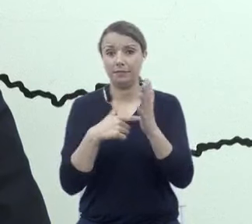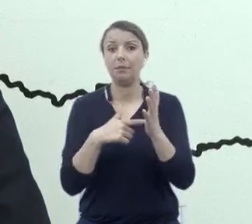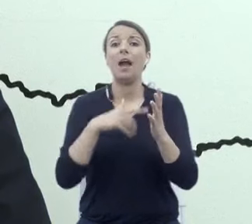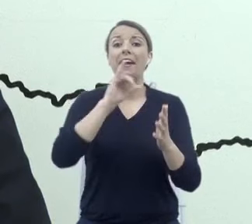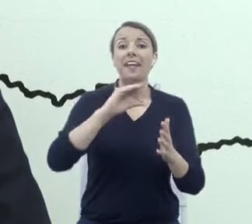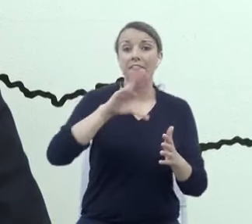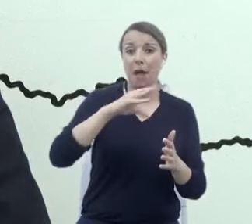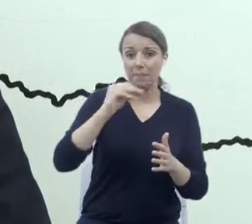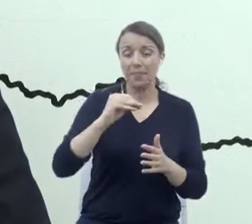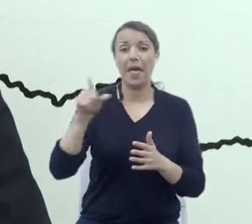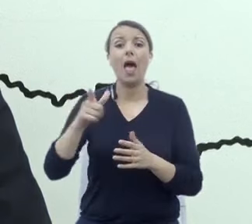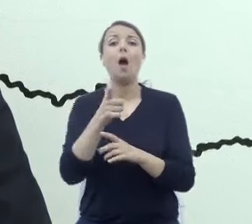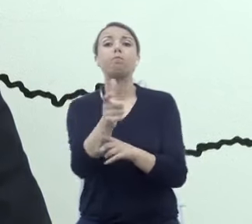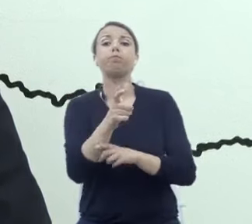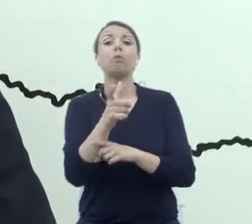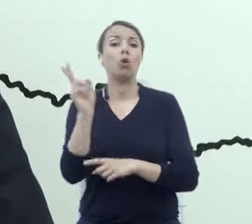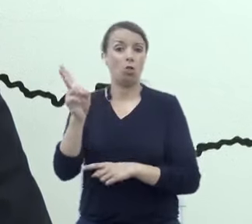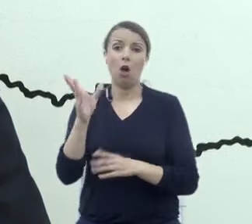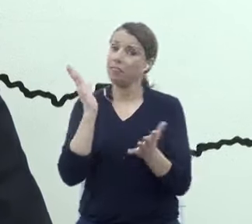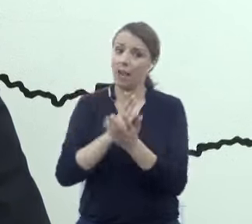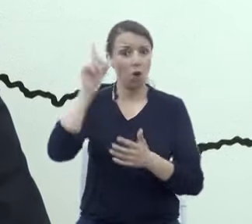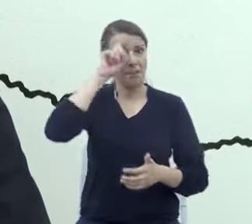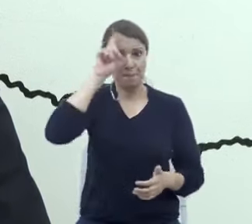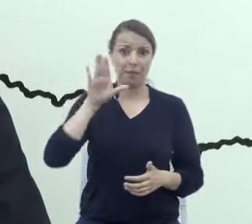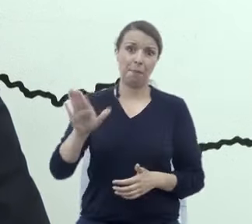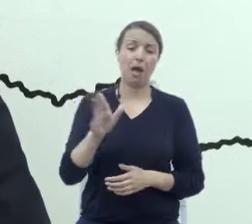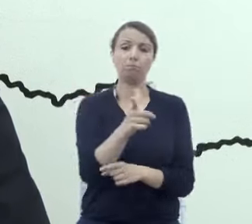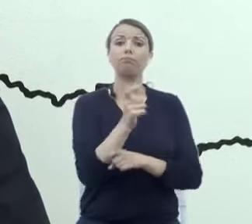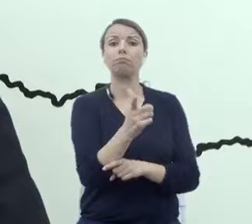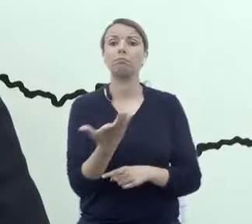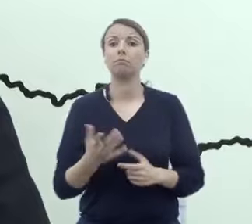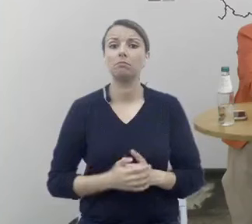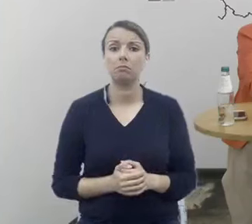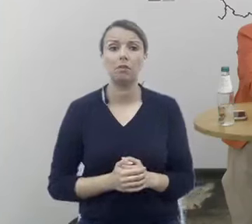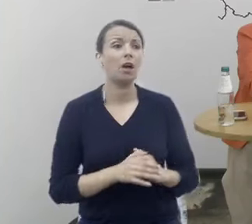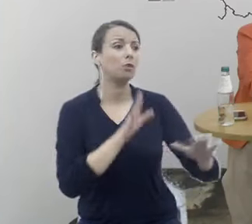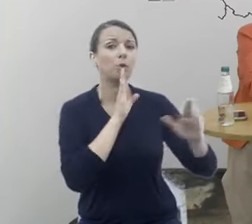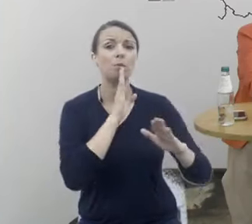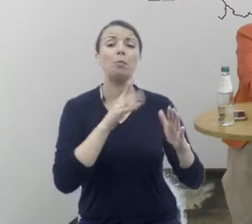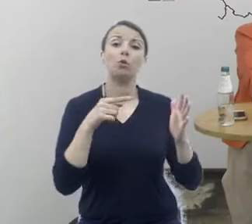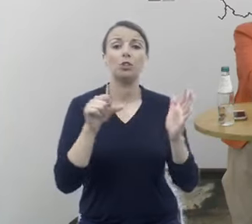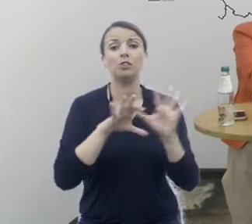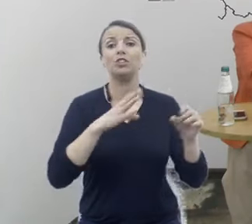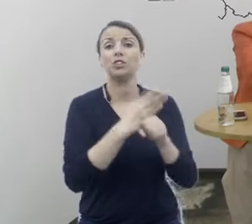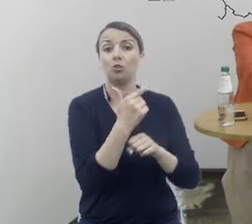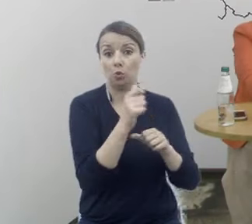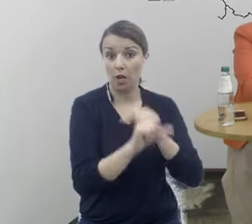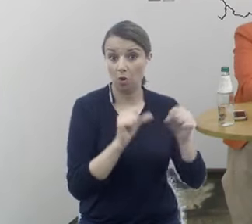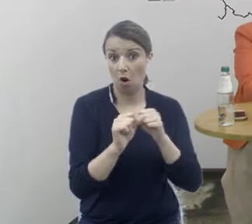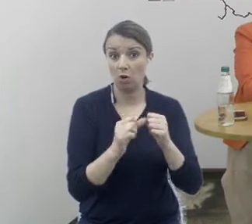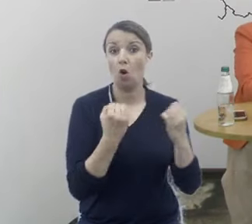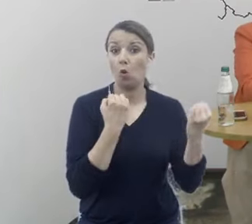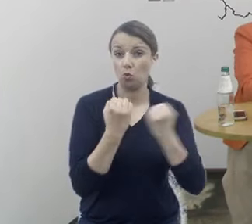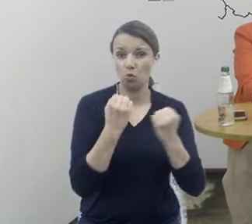Jedwabnem mogli dysponować tak, tylko Niemcy. Tylko, że to jest wzór Mauser 1942 rok. Trudno, żeby on był